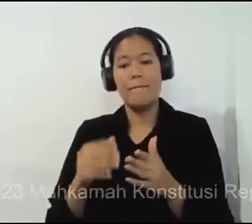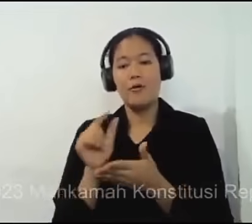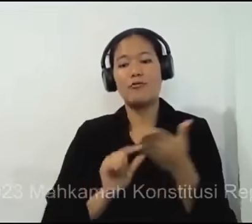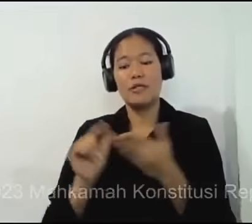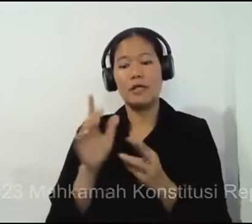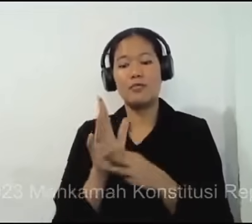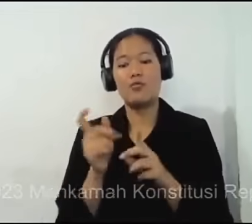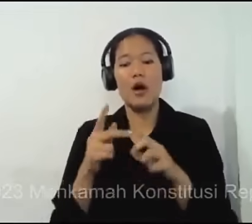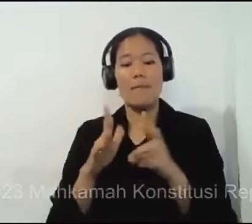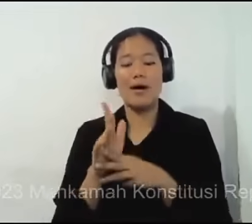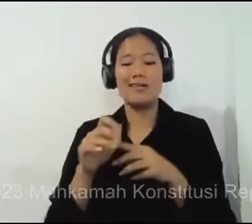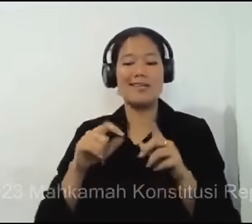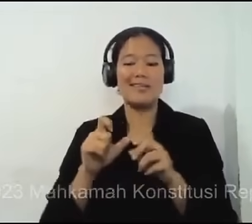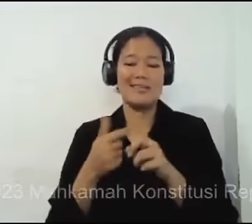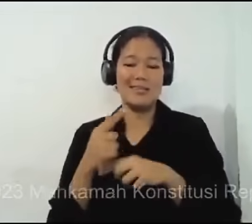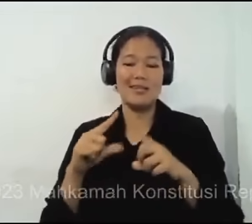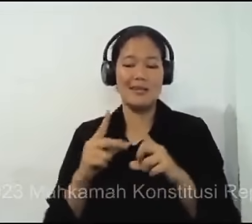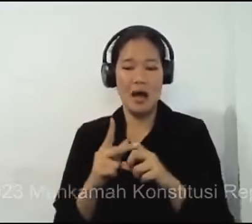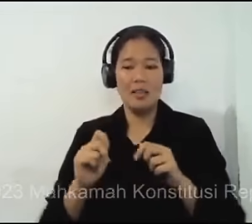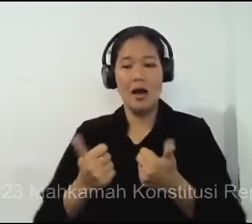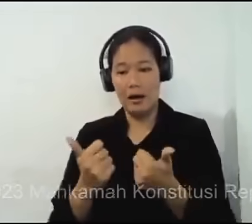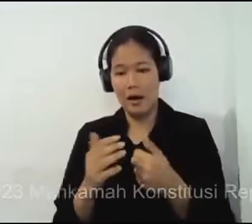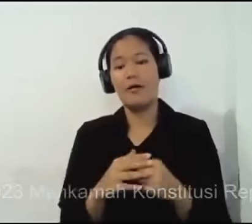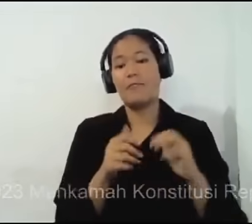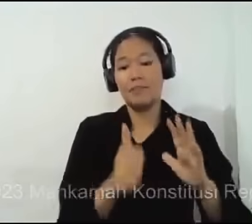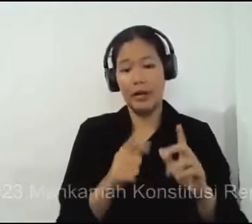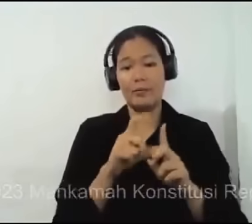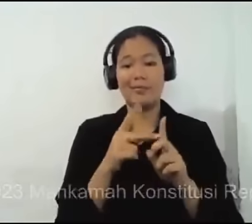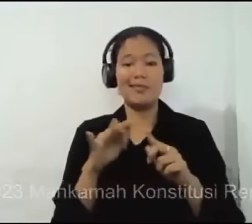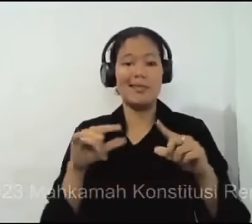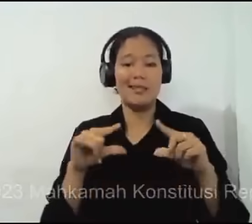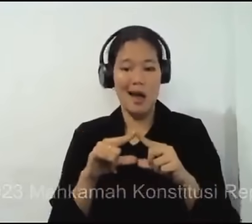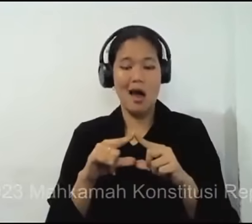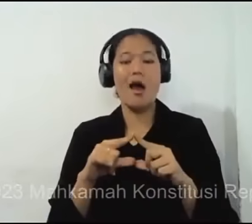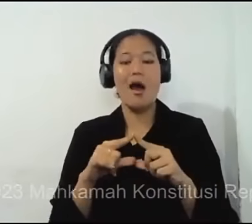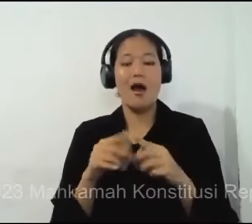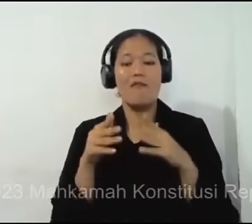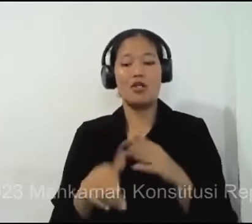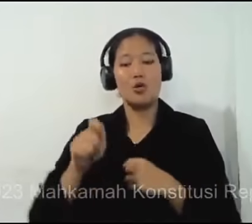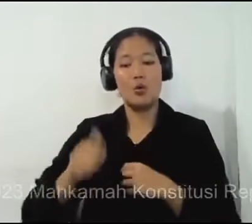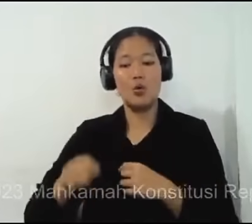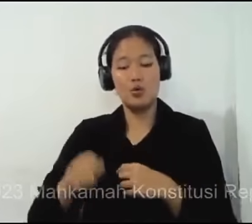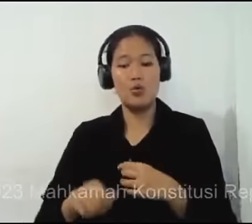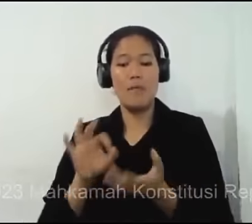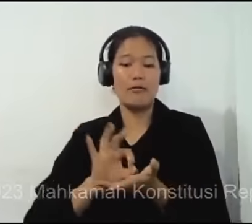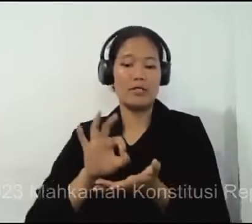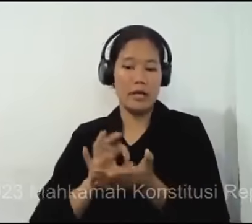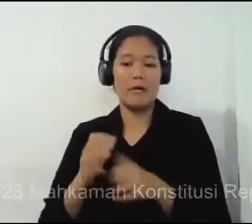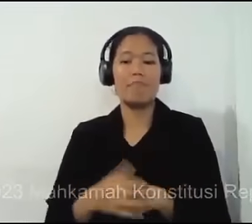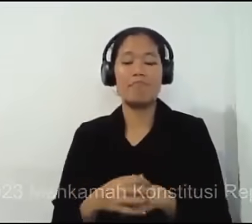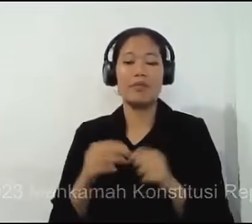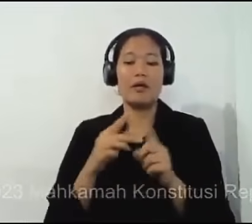6 Dr dia aluyun Fakultas Hukum Universitas Brawijaya